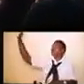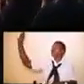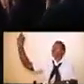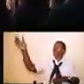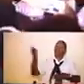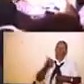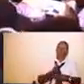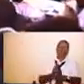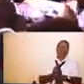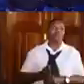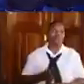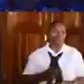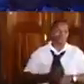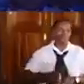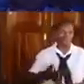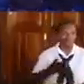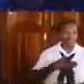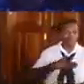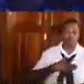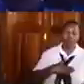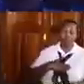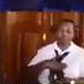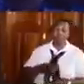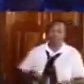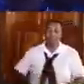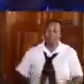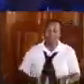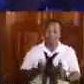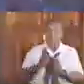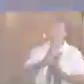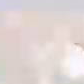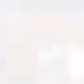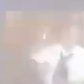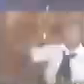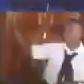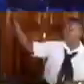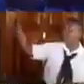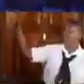Ufayowenu Uchitwe pamweo wanji Ufayowe